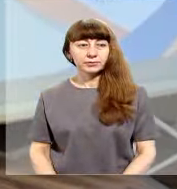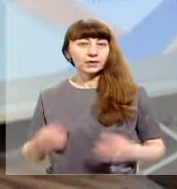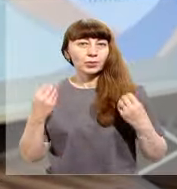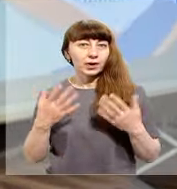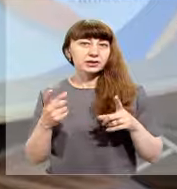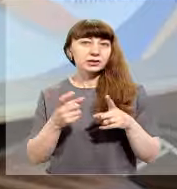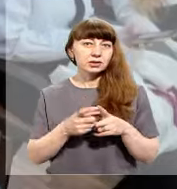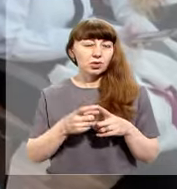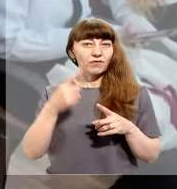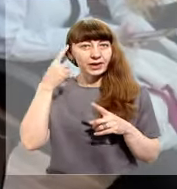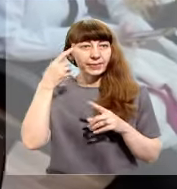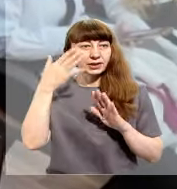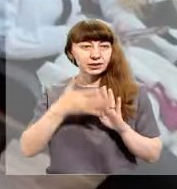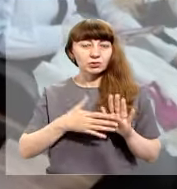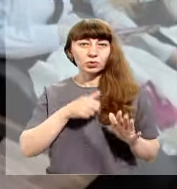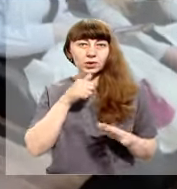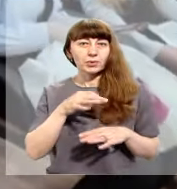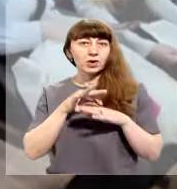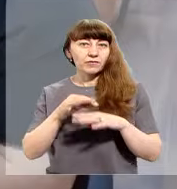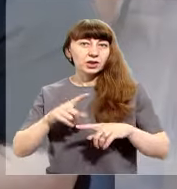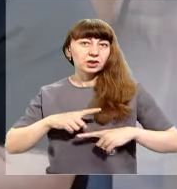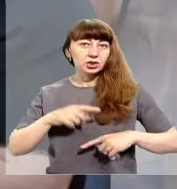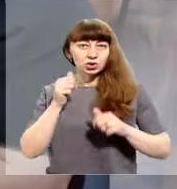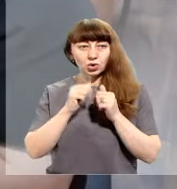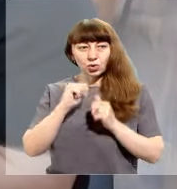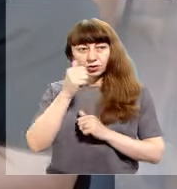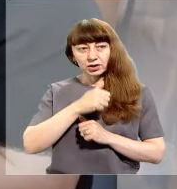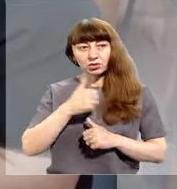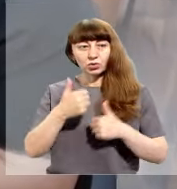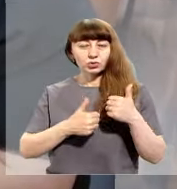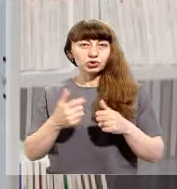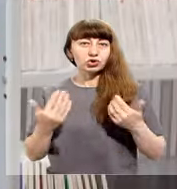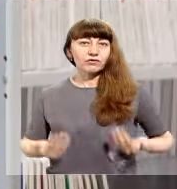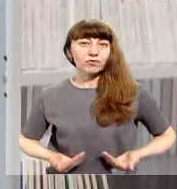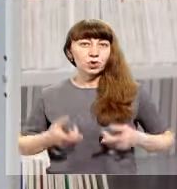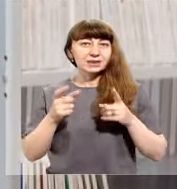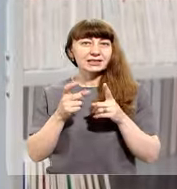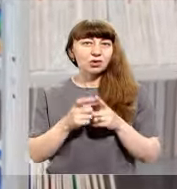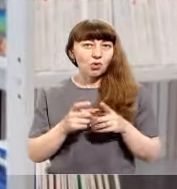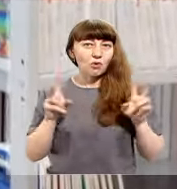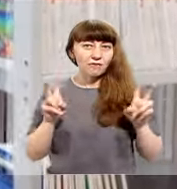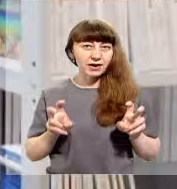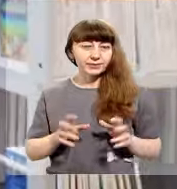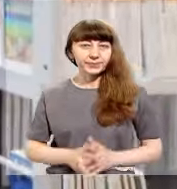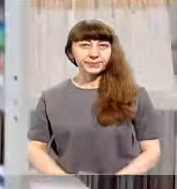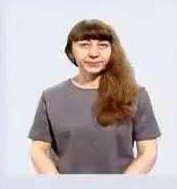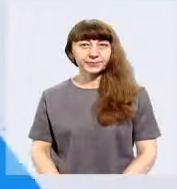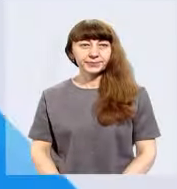Праздник слова и мысли. В Кустанае прошел финал ежегодного конкурса «Живое слово». Чем удивили юные